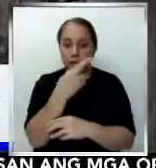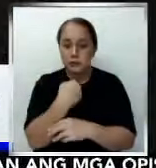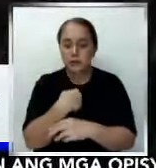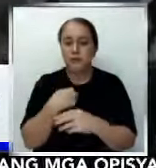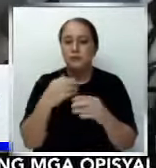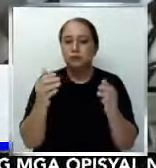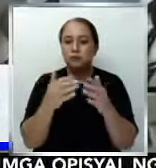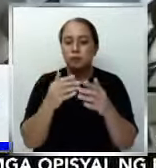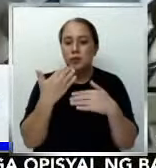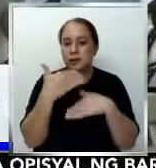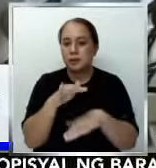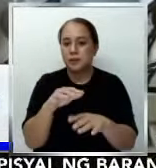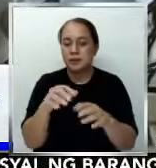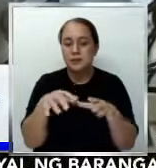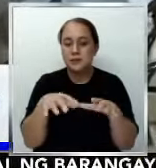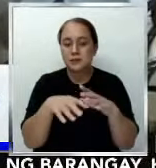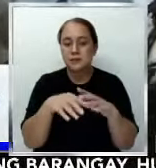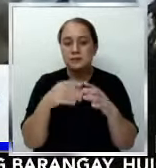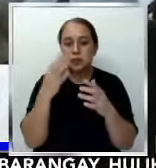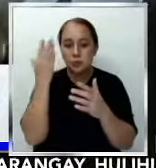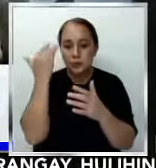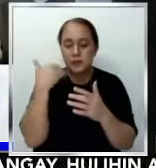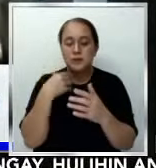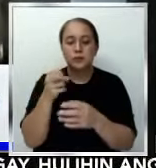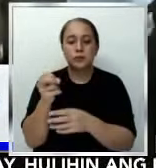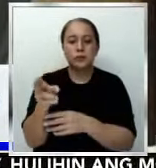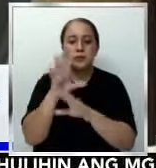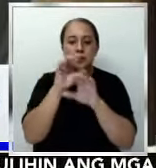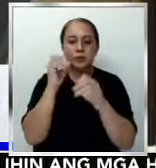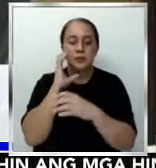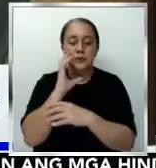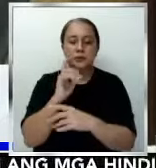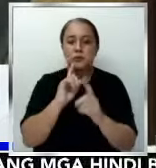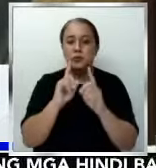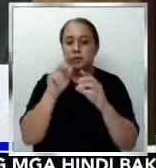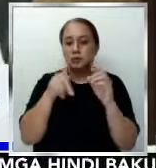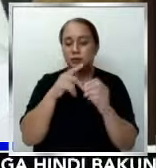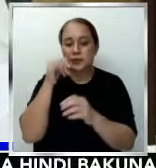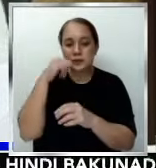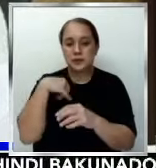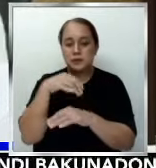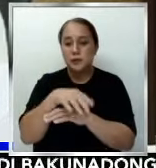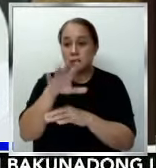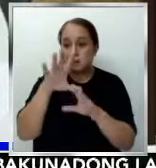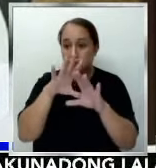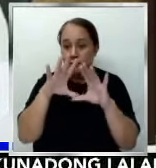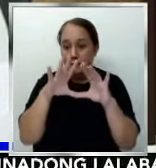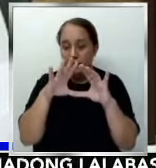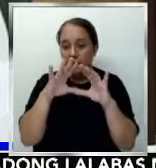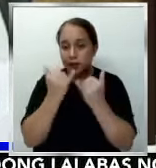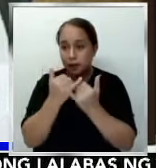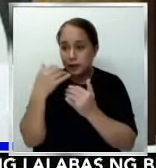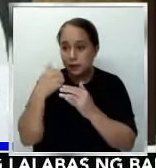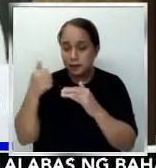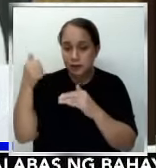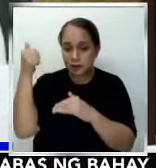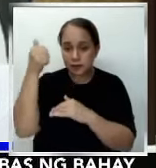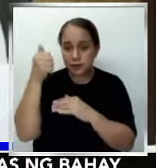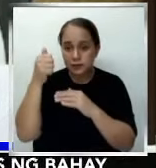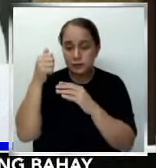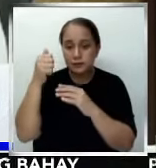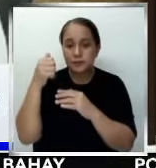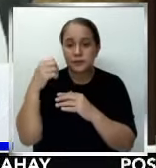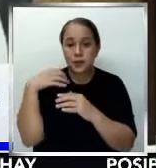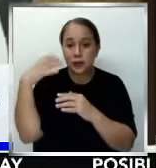sa utos ng Pangulo sa mga kapitan ng barangay sa Talk to the People kagabi. Barangay Captains, you are put